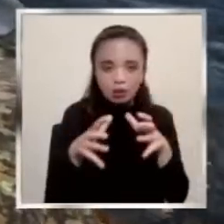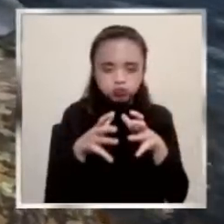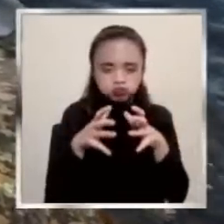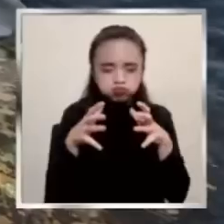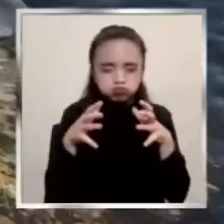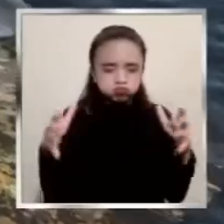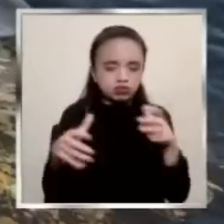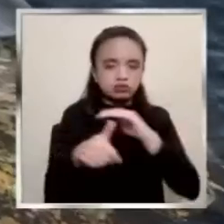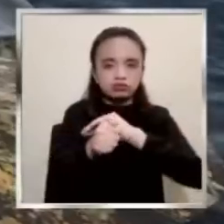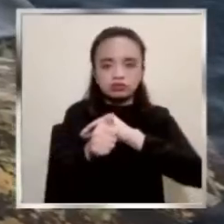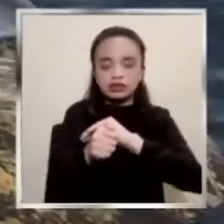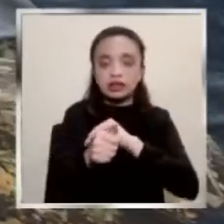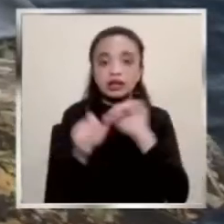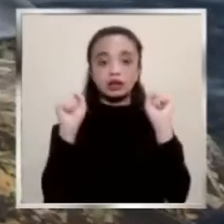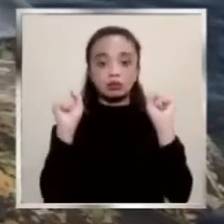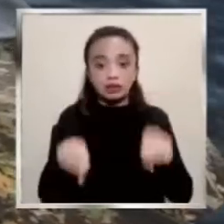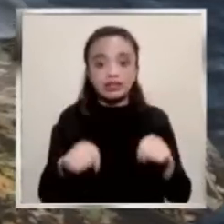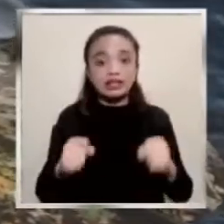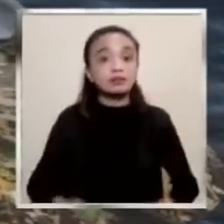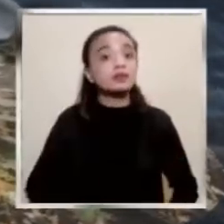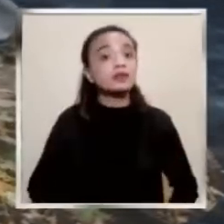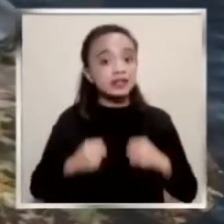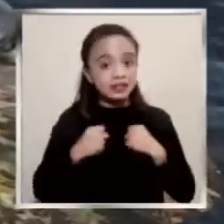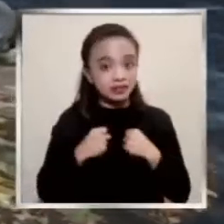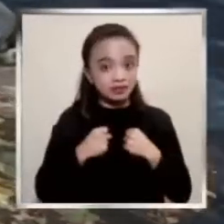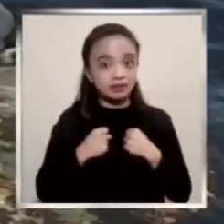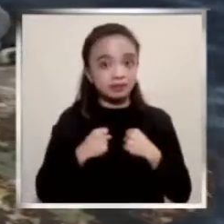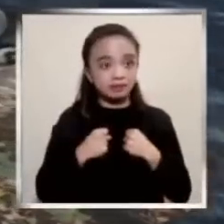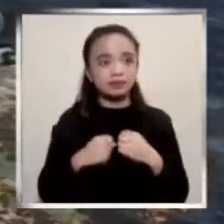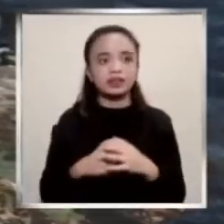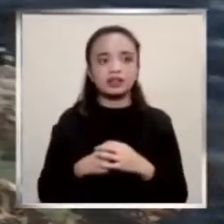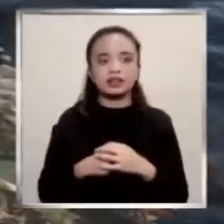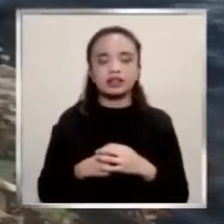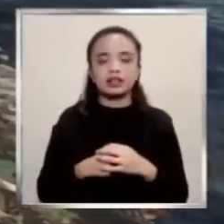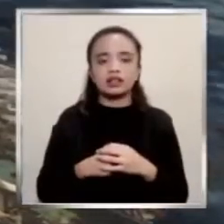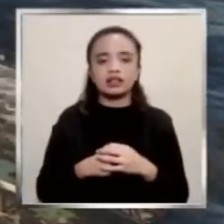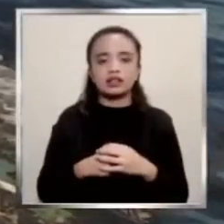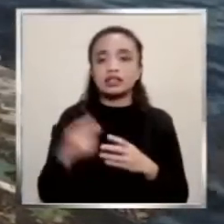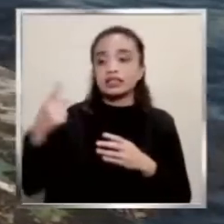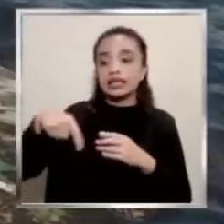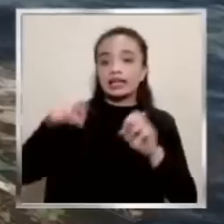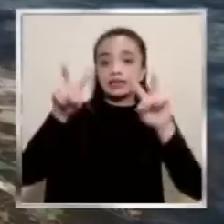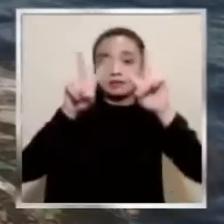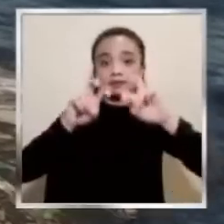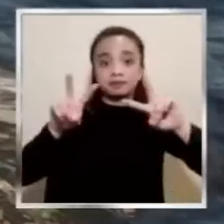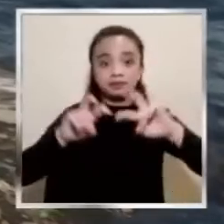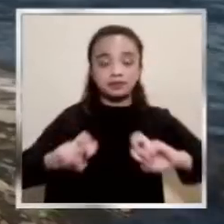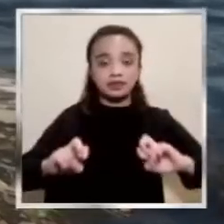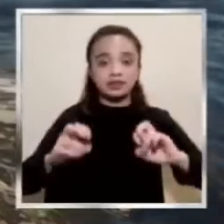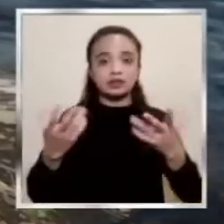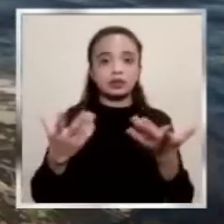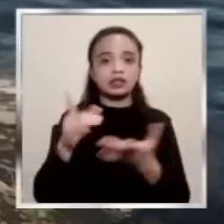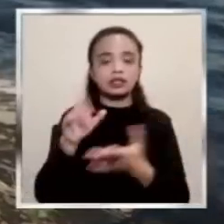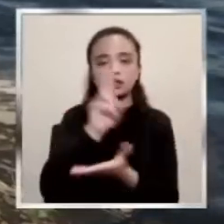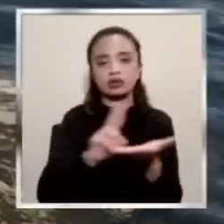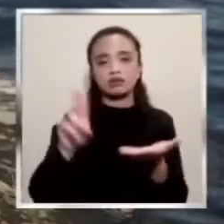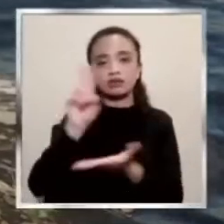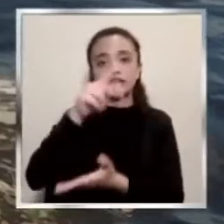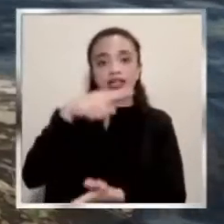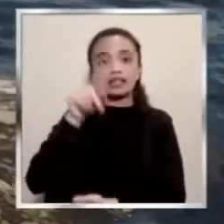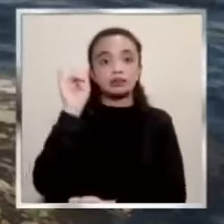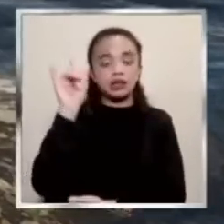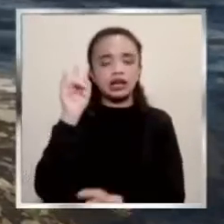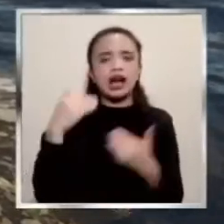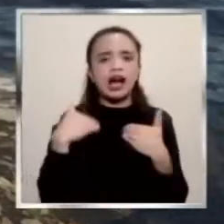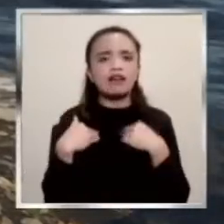Turtle ay posible pang makasurvive ang naturang species. Sa pag-aaral na nilathala sa Cambridge University Press, meron silang natagpo ang